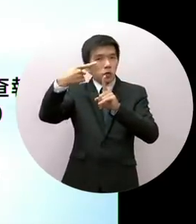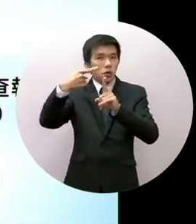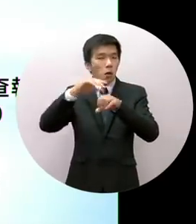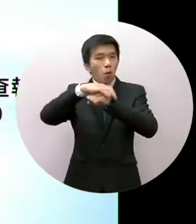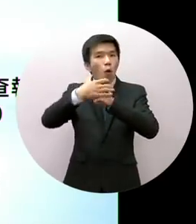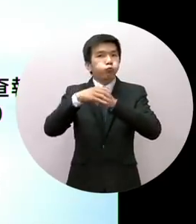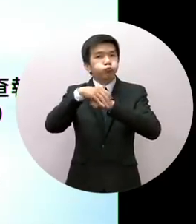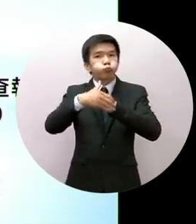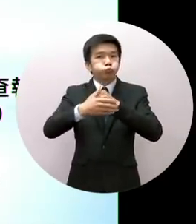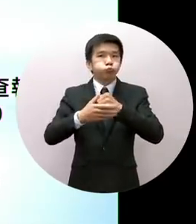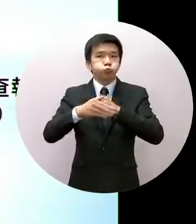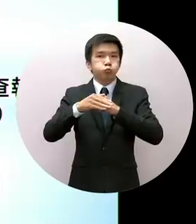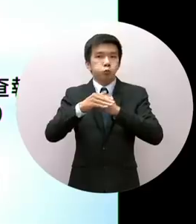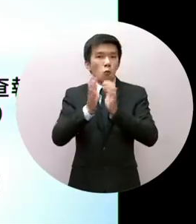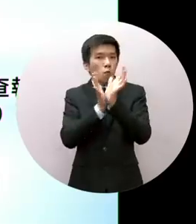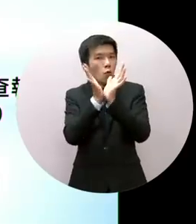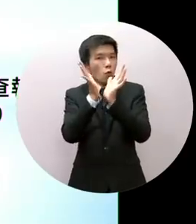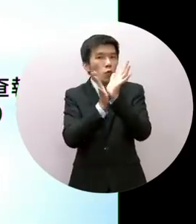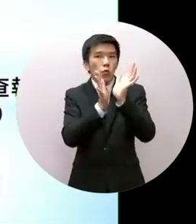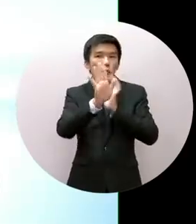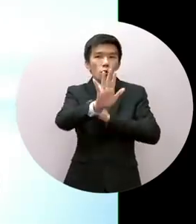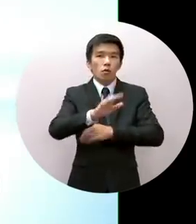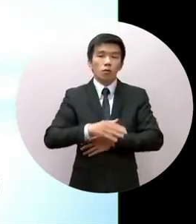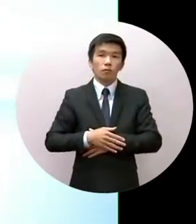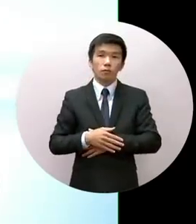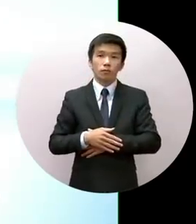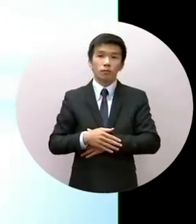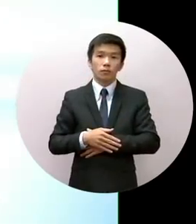中研院的研究报告上面写的下面一张，